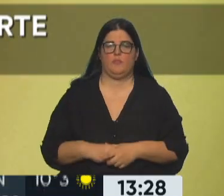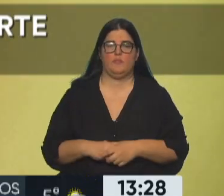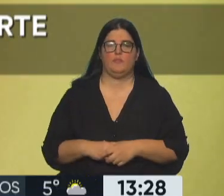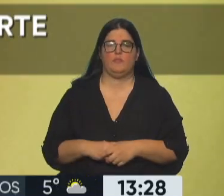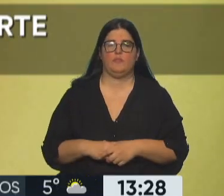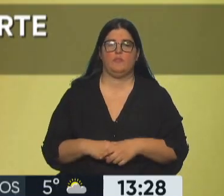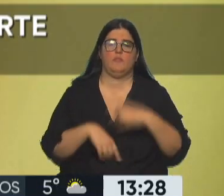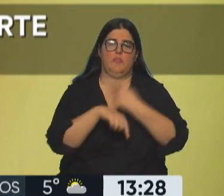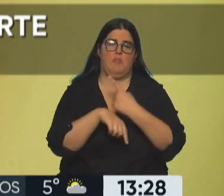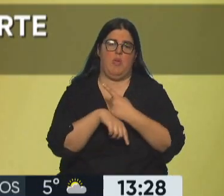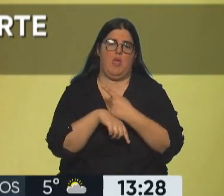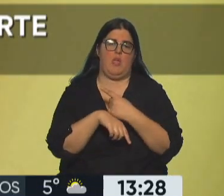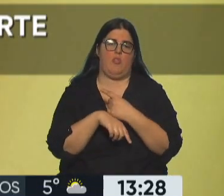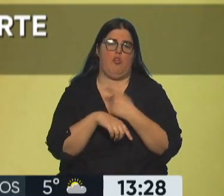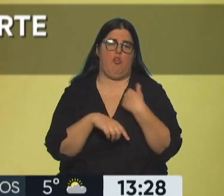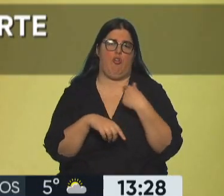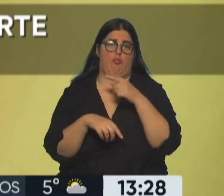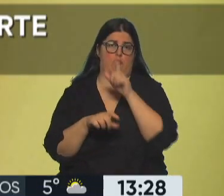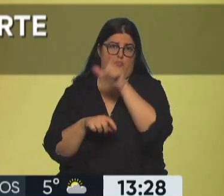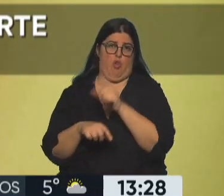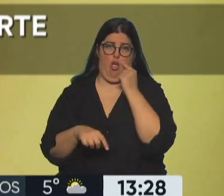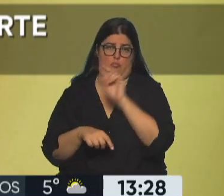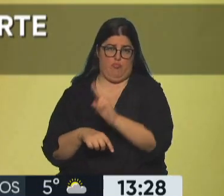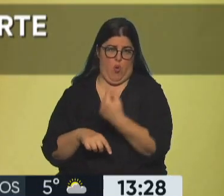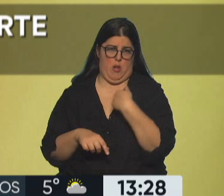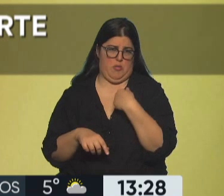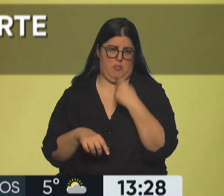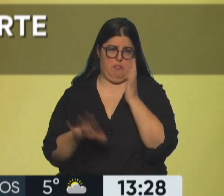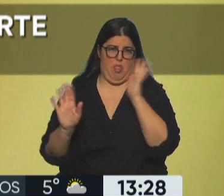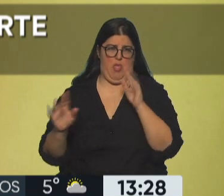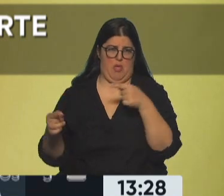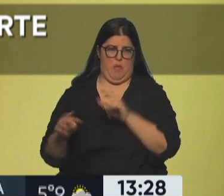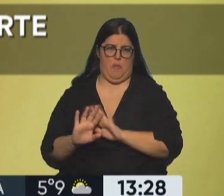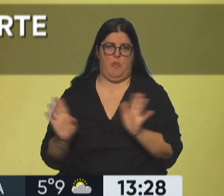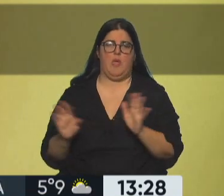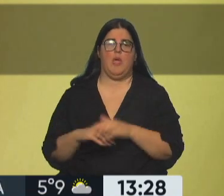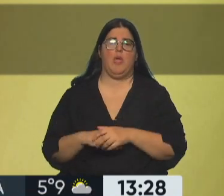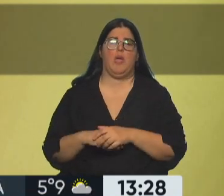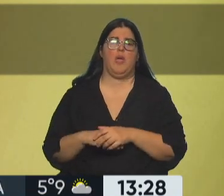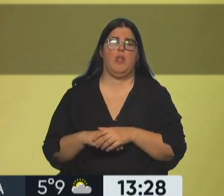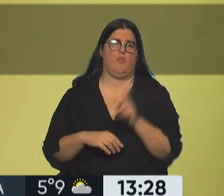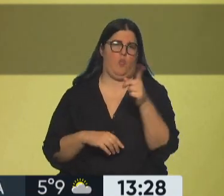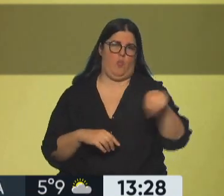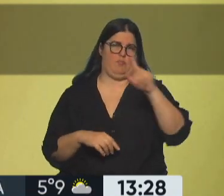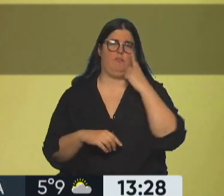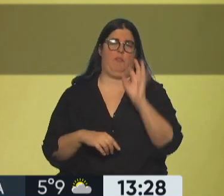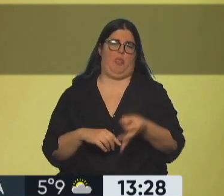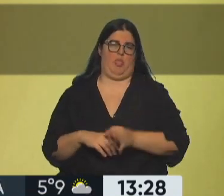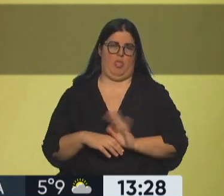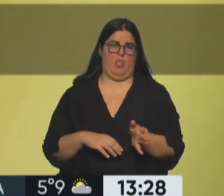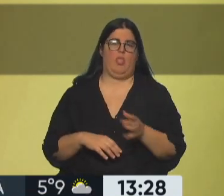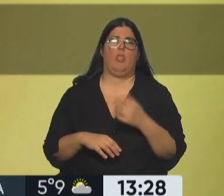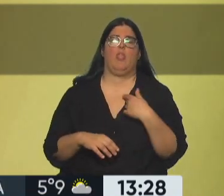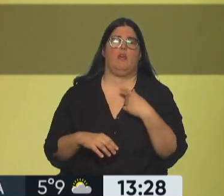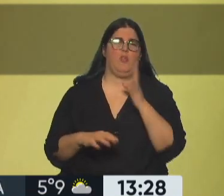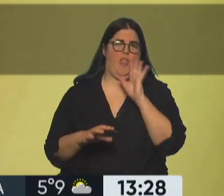Ну, по-перше, ми не маємо відношення до цієї ситуації. Це точно. Я думаю, всі